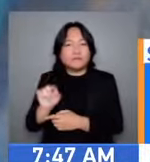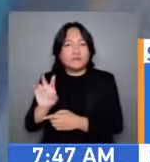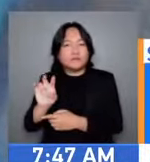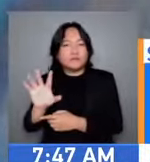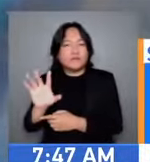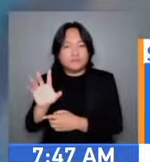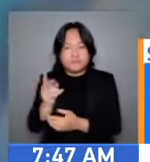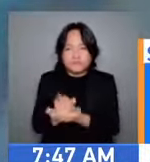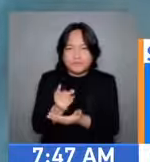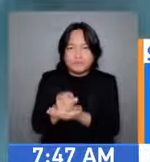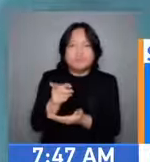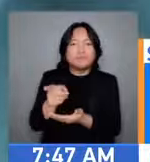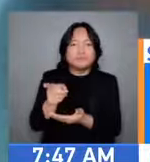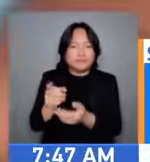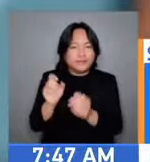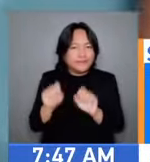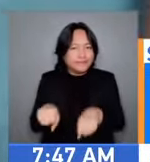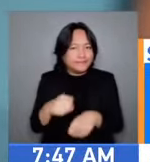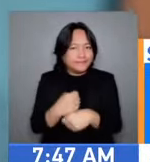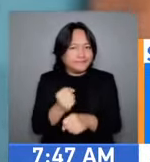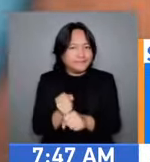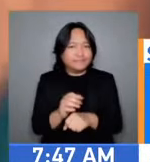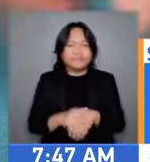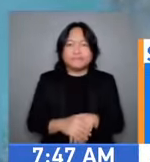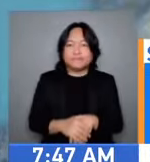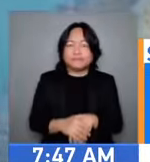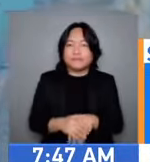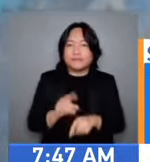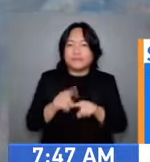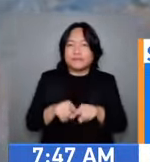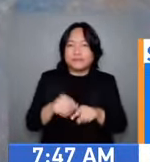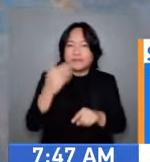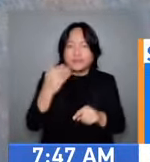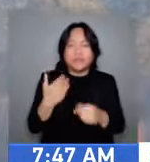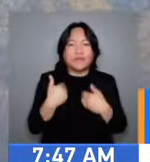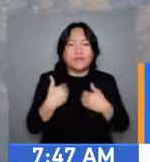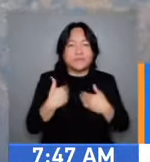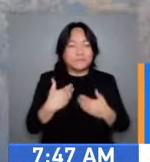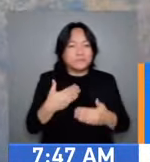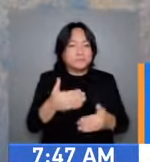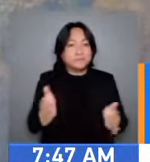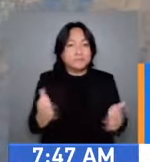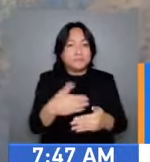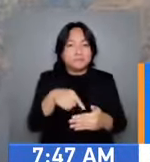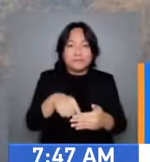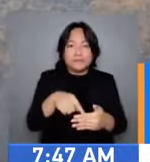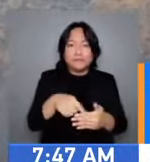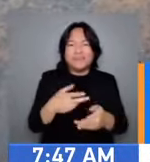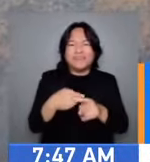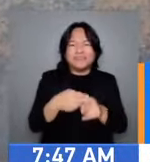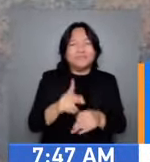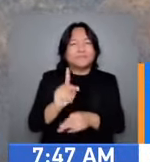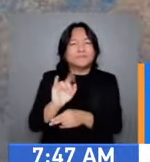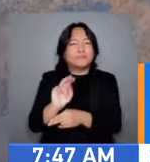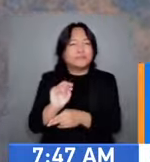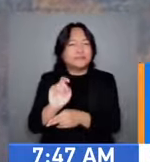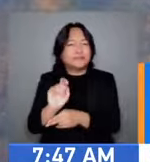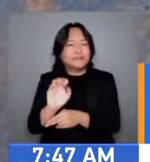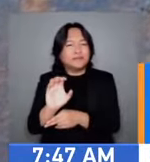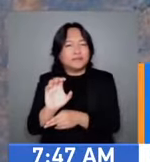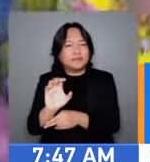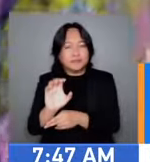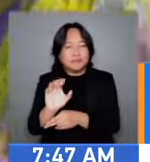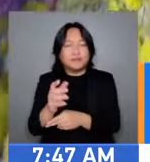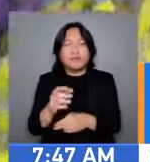ha? Pataas, depende sa molds na kasama ng bawat kinetic sand pack. Yes, molds. And kahit mga kapuso, kahit nasa bahay lang kayo for the